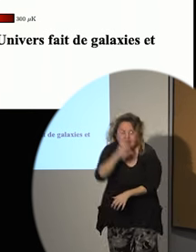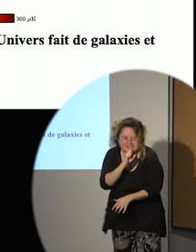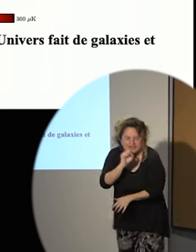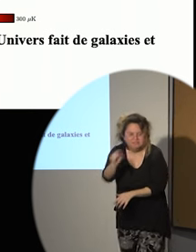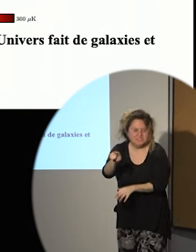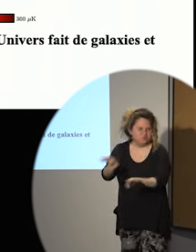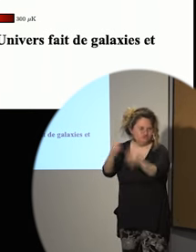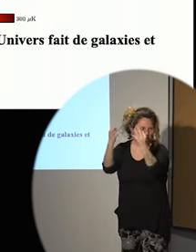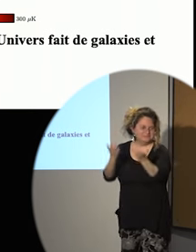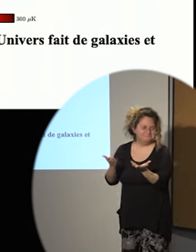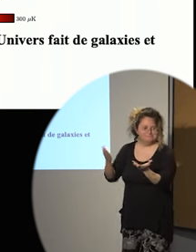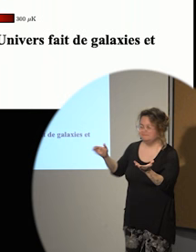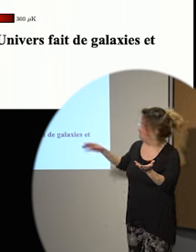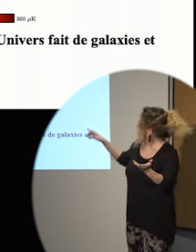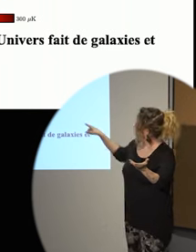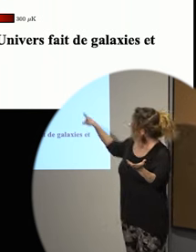tout l'univers.